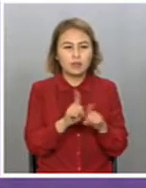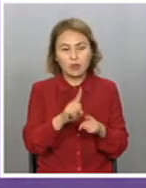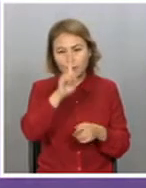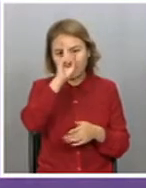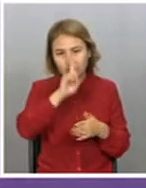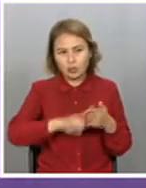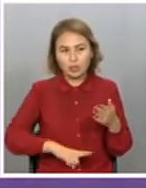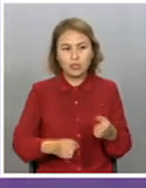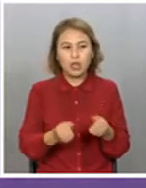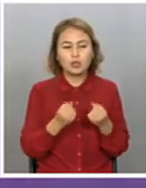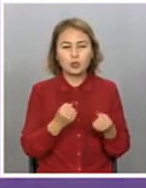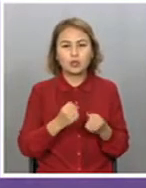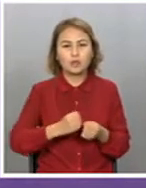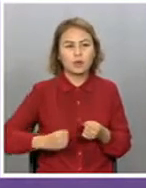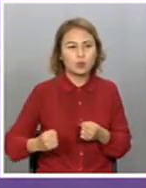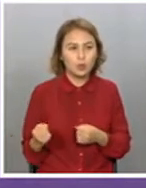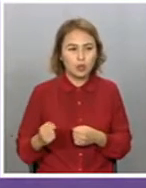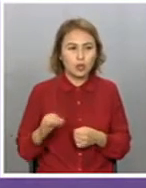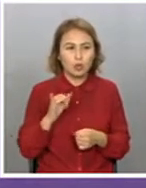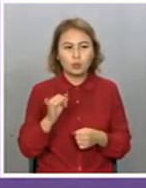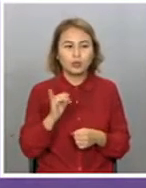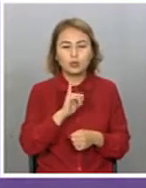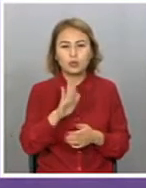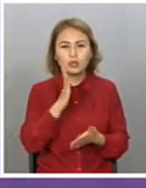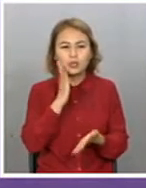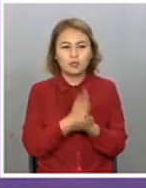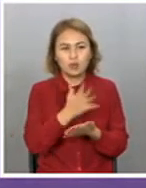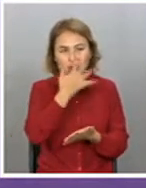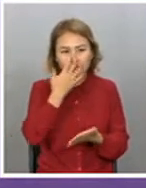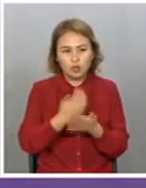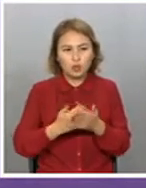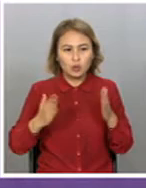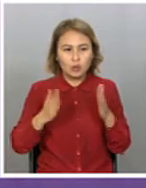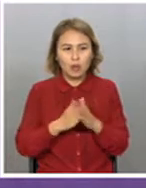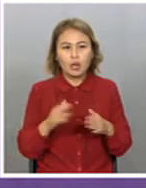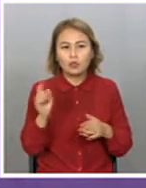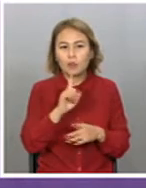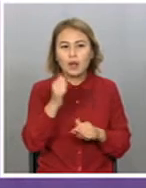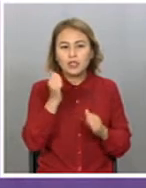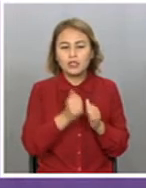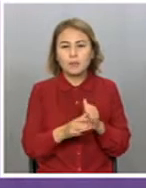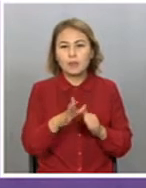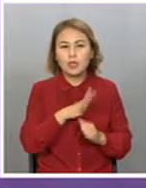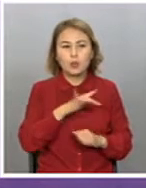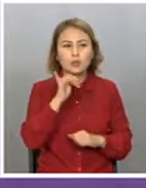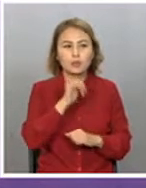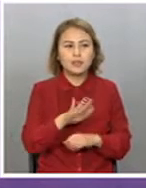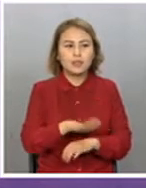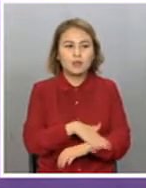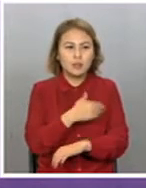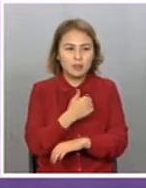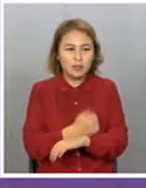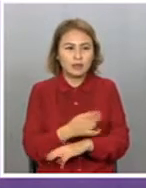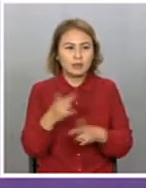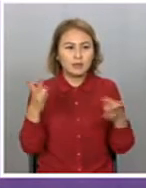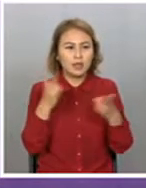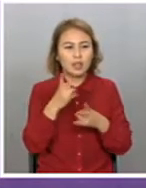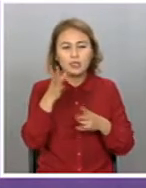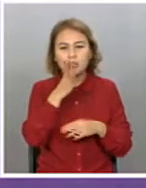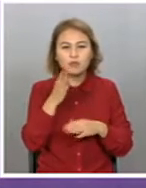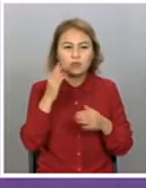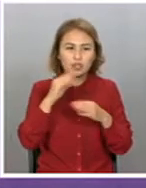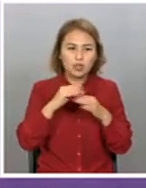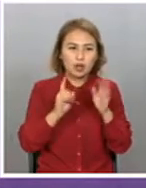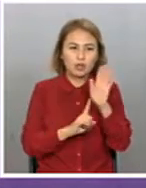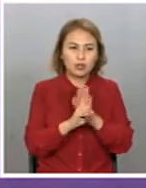верного, надежного друга, и будет у тебя там свой дом. А чтобы каждый день были у тебя новые сапоги, надо